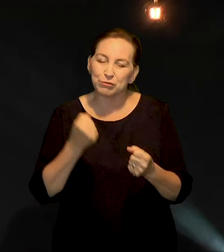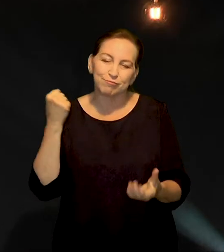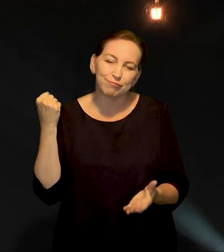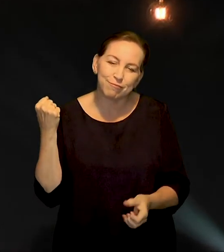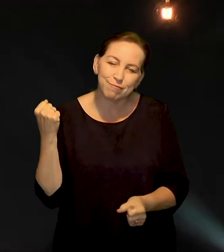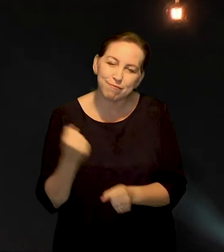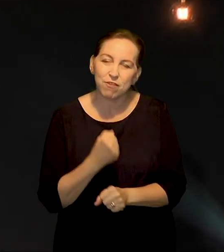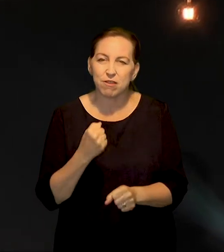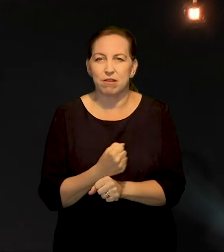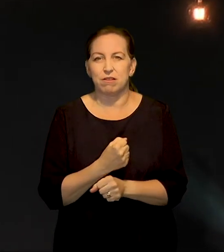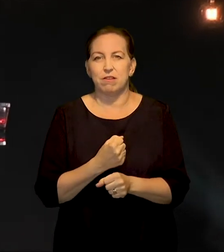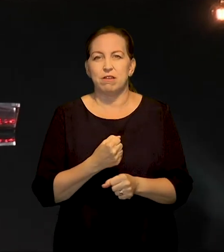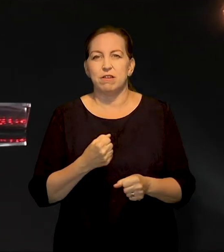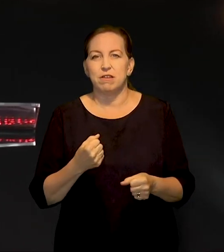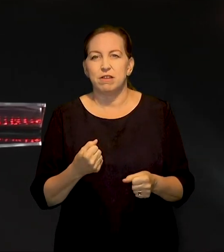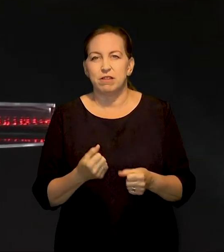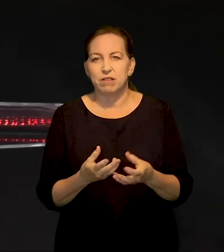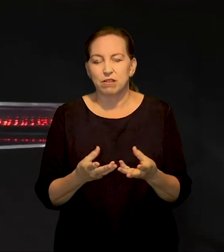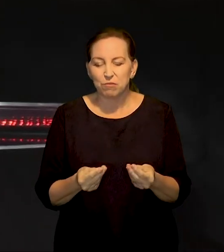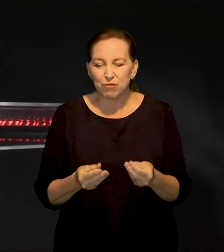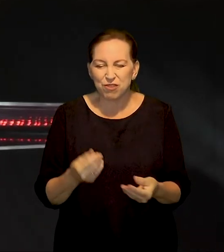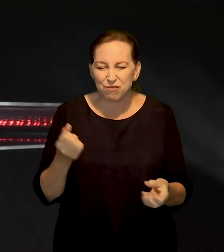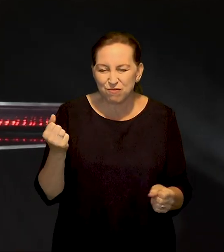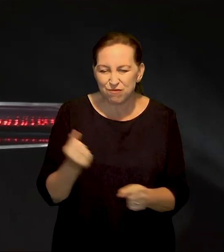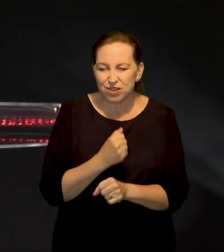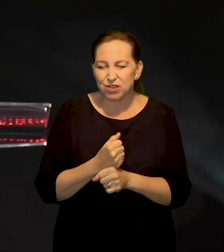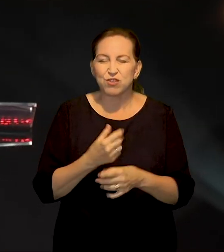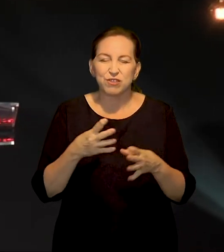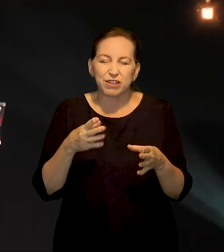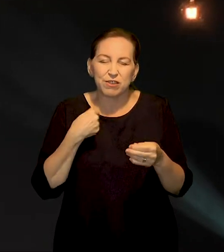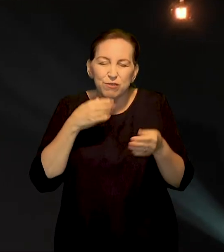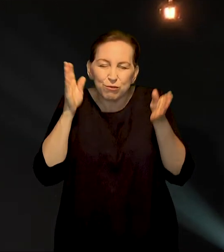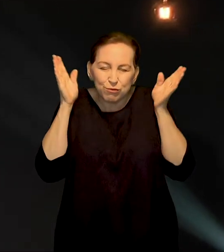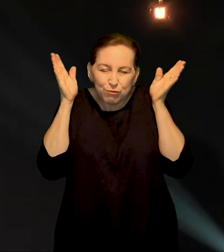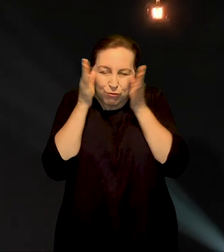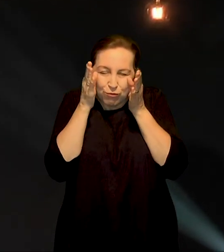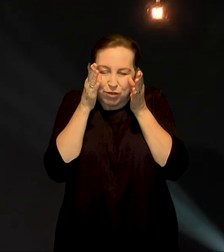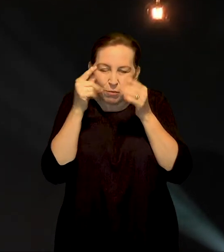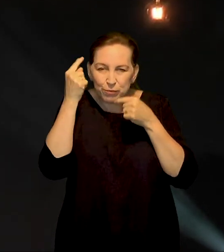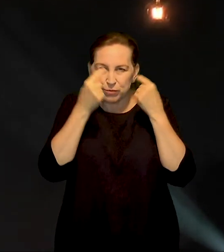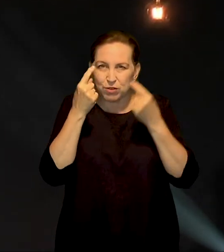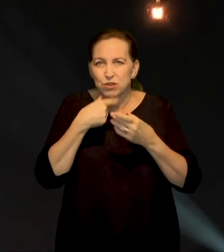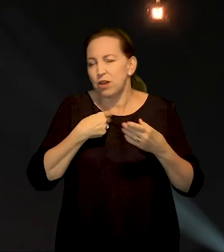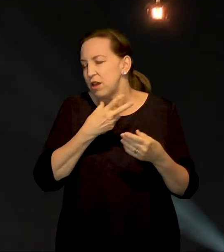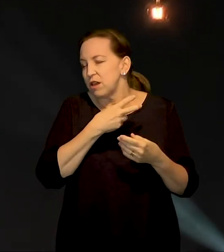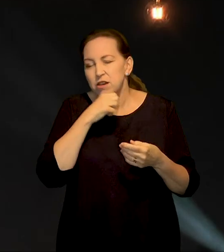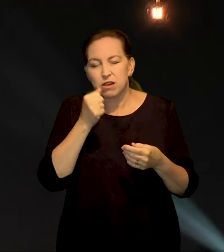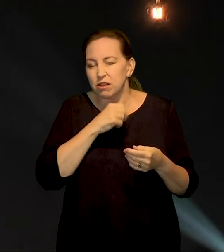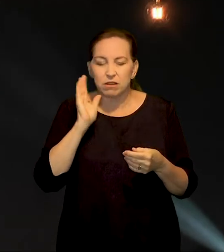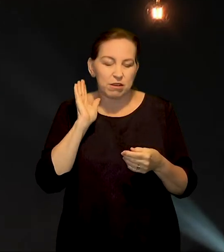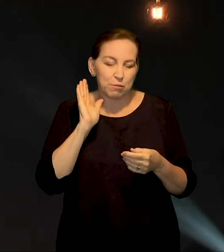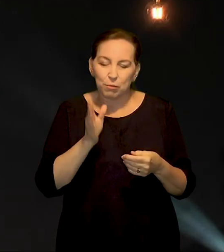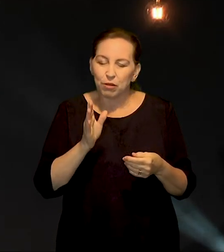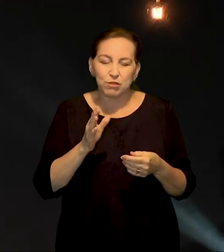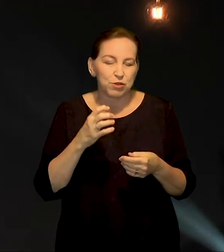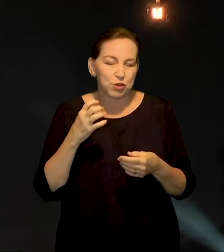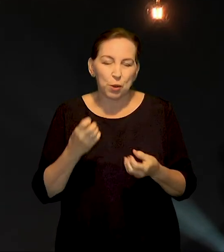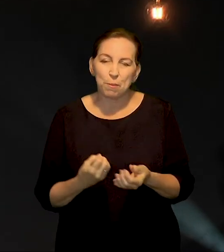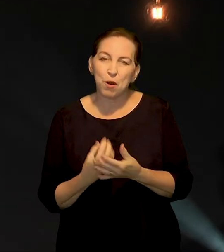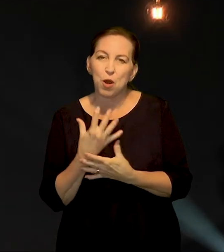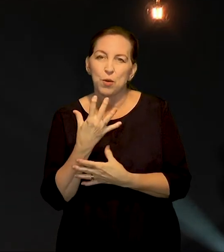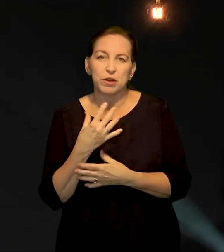skóry? Co jeśli przyprowadzi tu niechcianych? Jaka będzie reakcja pracowników winnicy? Jaka